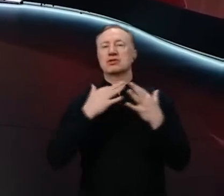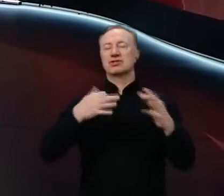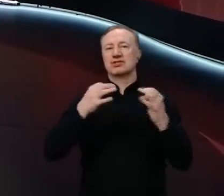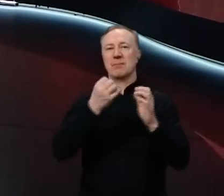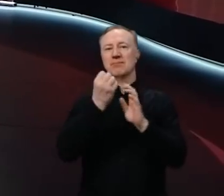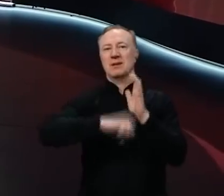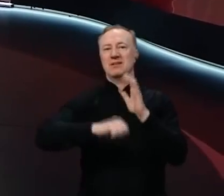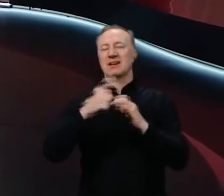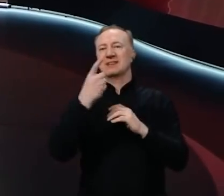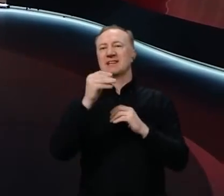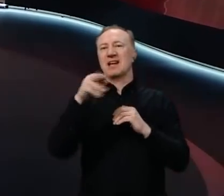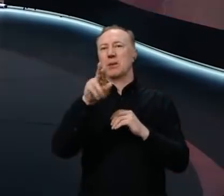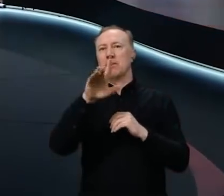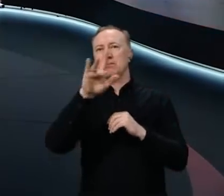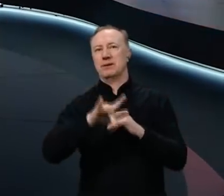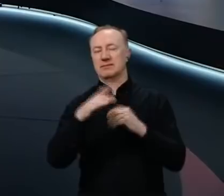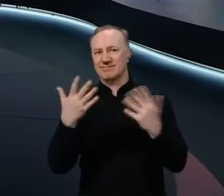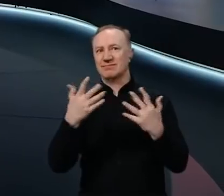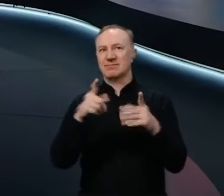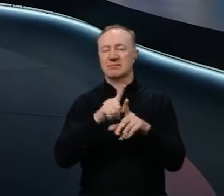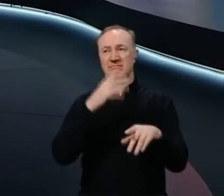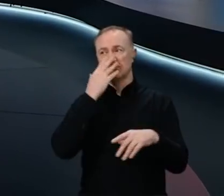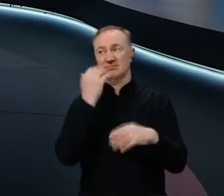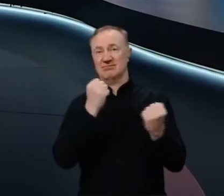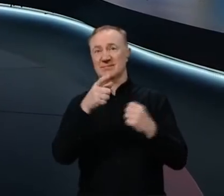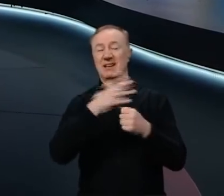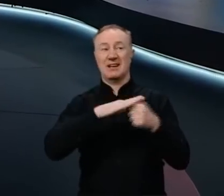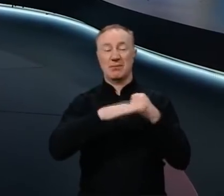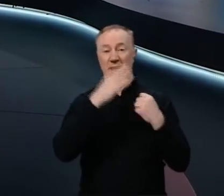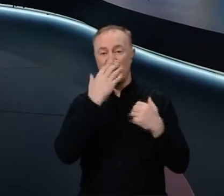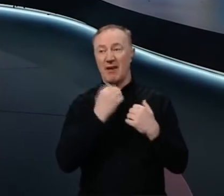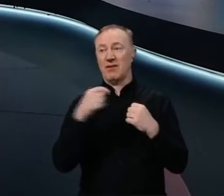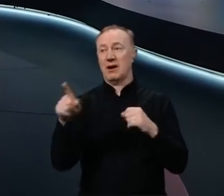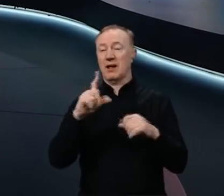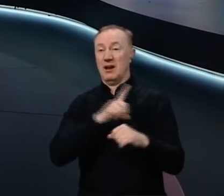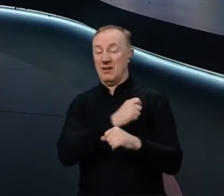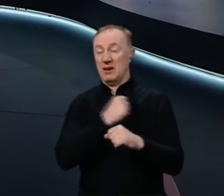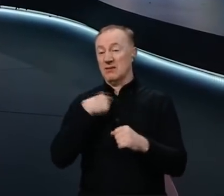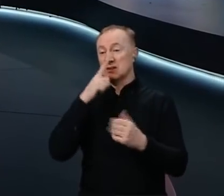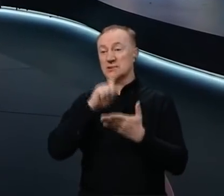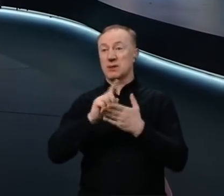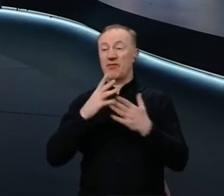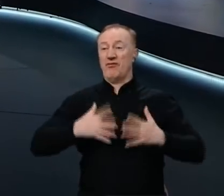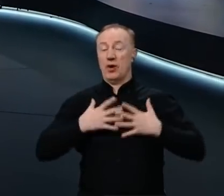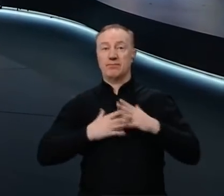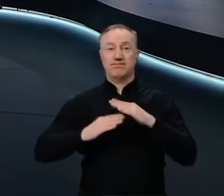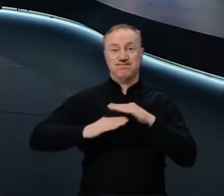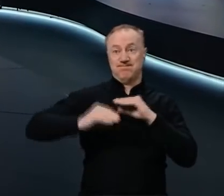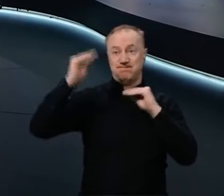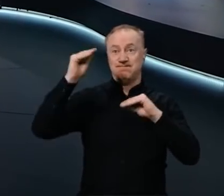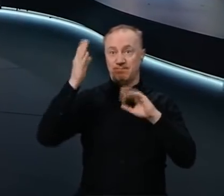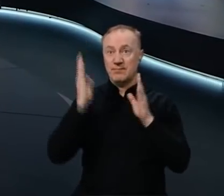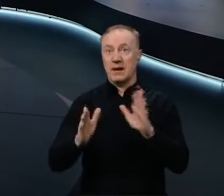bardzo ciekawe spotkanie bo i Radomia jest rewelacją ile Zobaczymy czy potwierdzi w tą swoją zwyżkę formy w